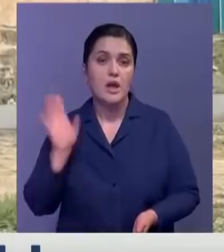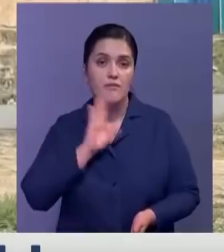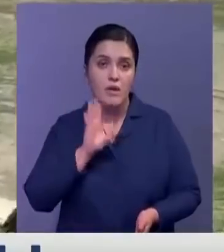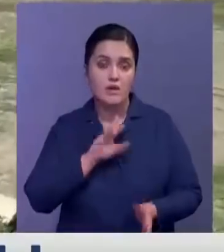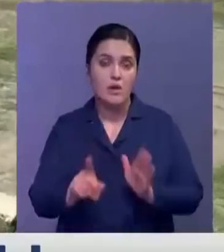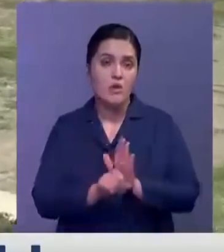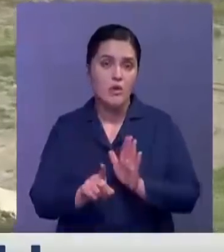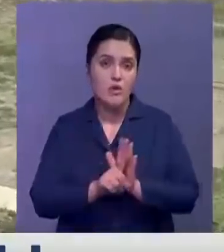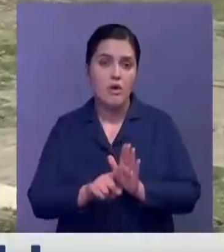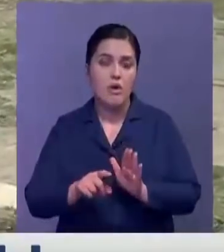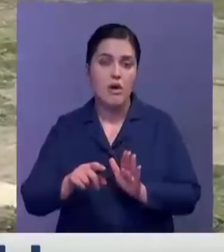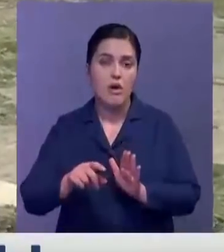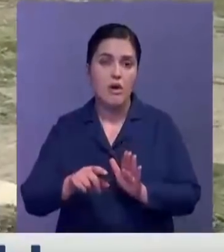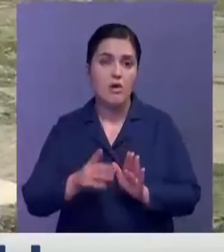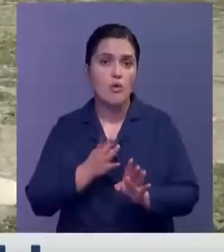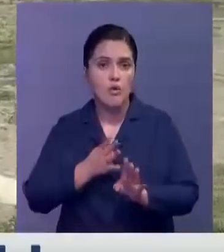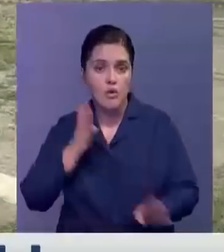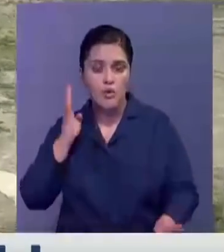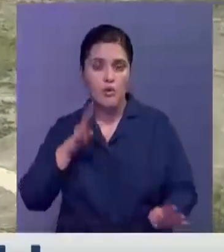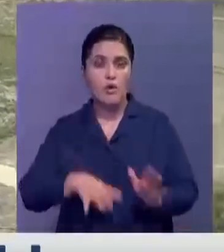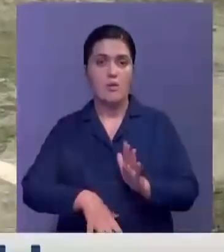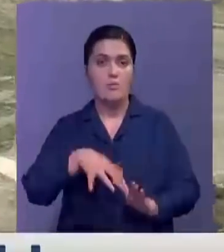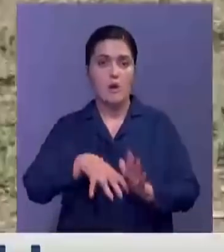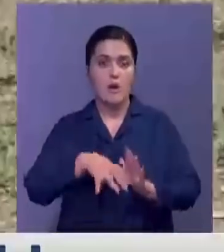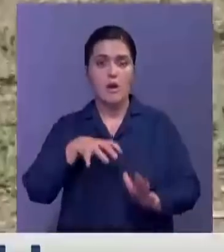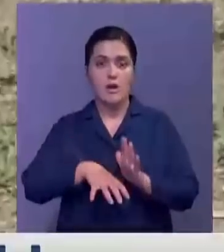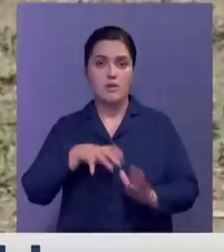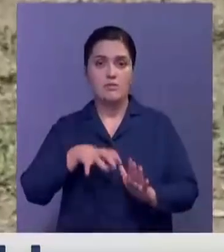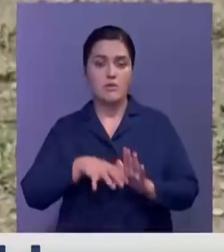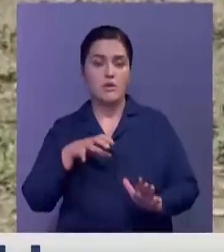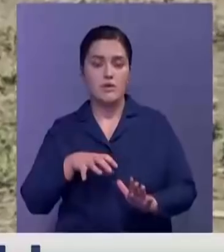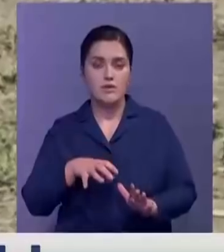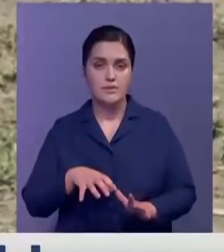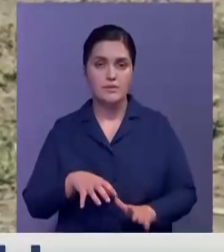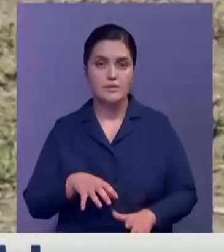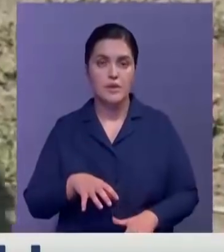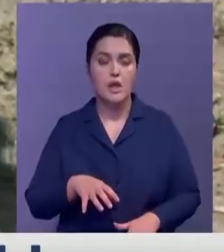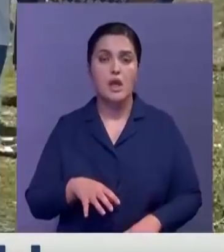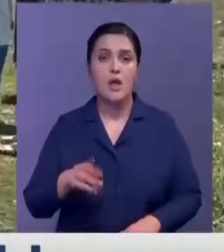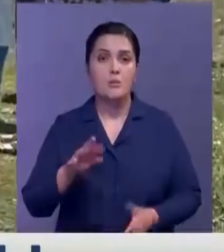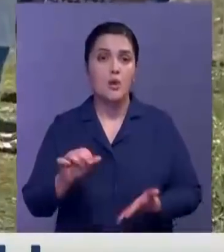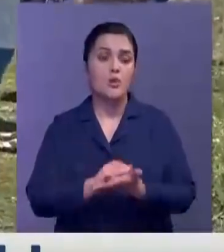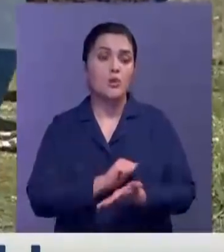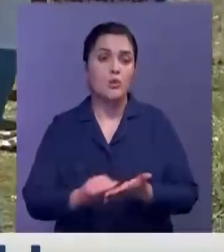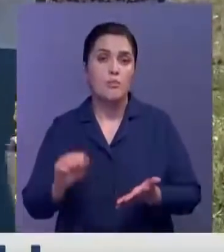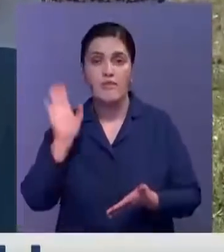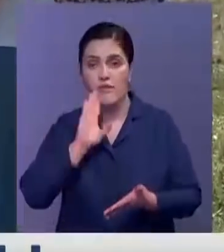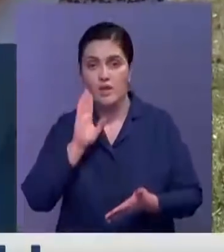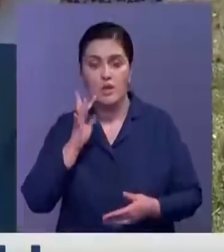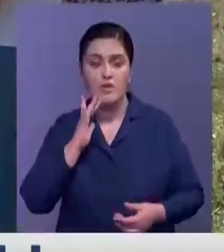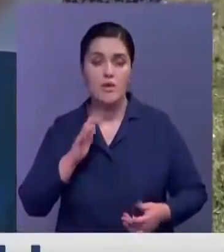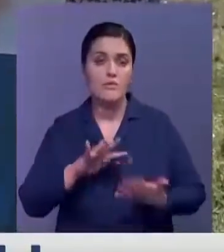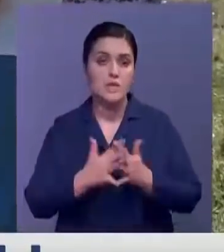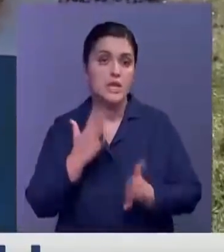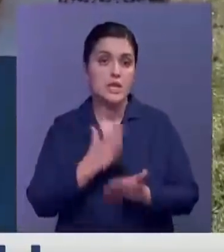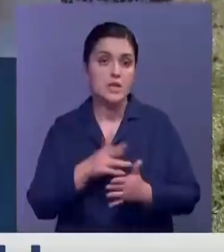к колонкам и выстаивают там очереди, пока живительная влага нацедится во фляге. Хотя по документам вода в селе есть еще с